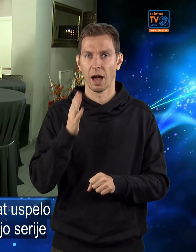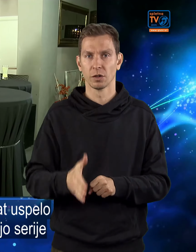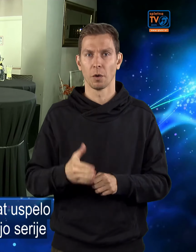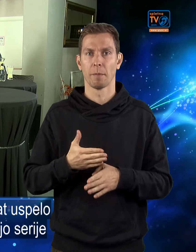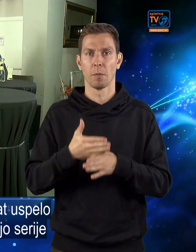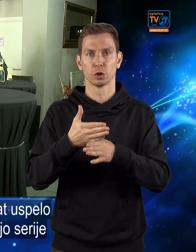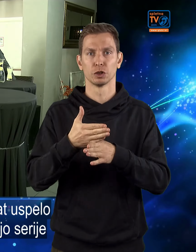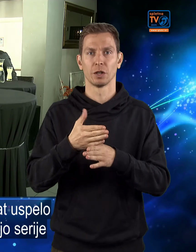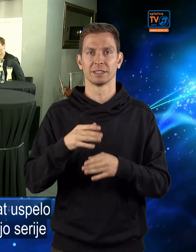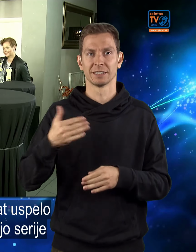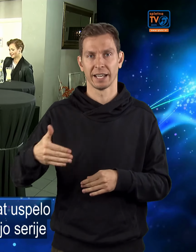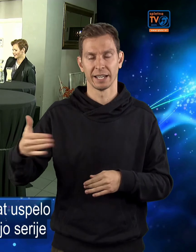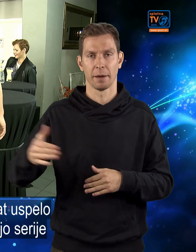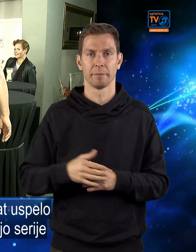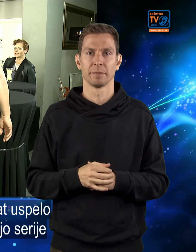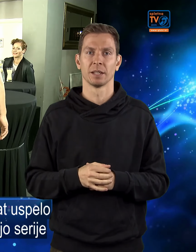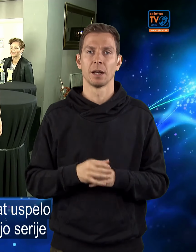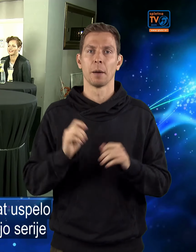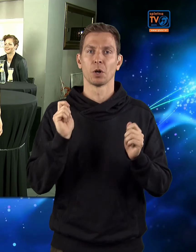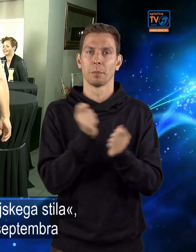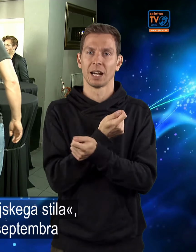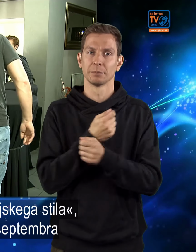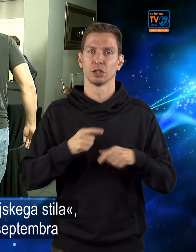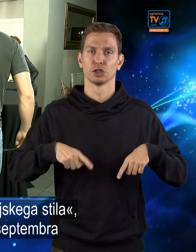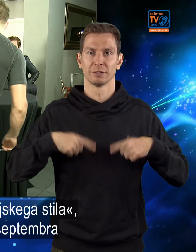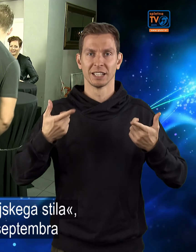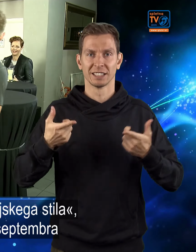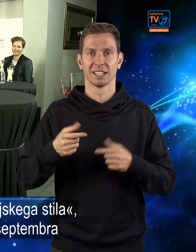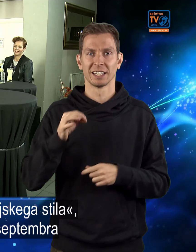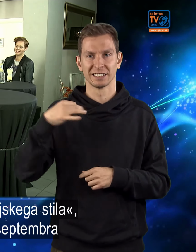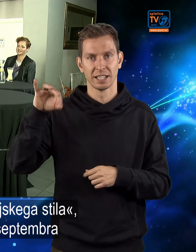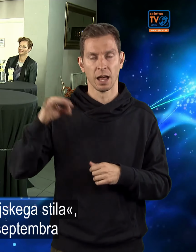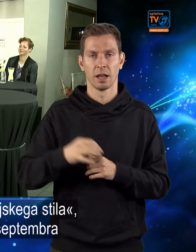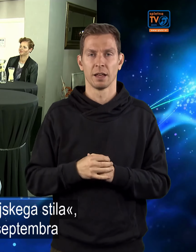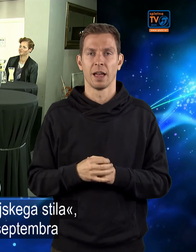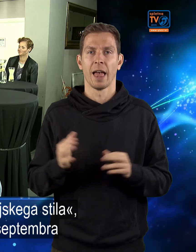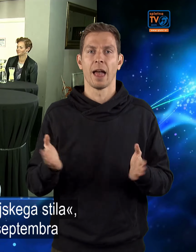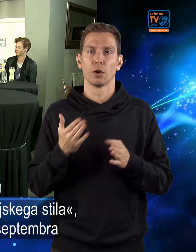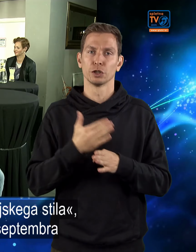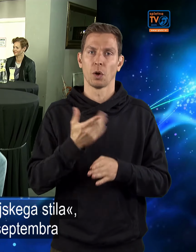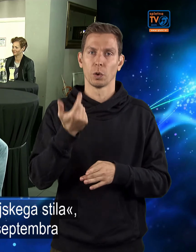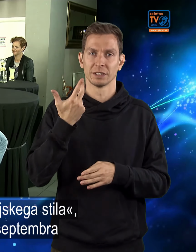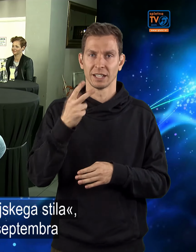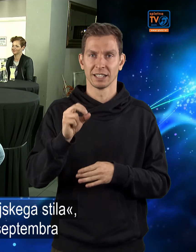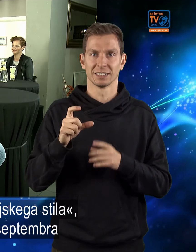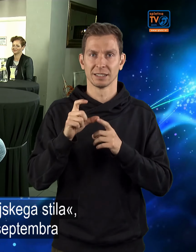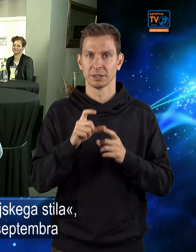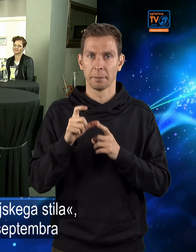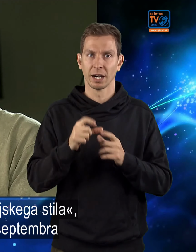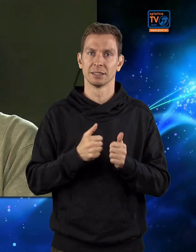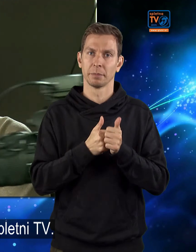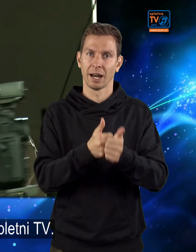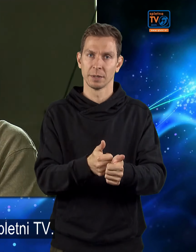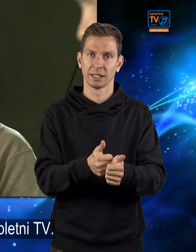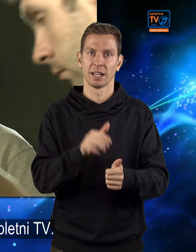ravno s pomočjo serije Preobrazba življenjskega stila, lahko že od 30. septembra spremljate na spletni TV.